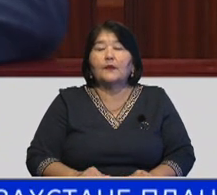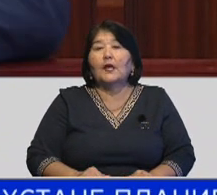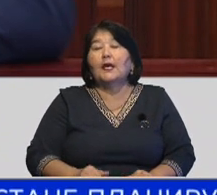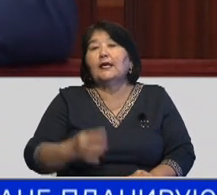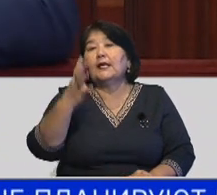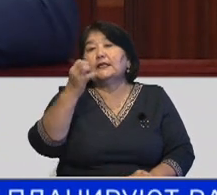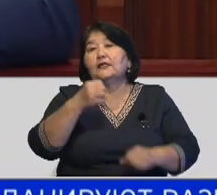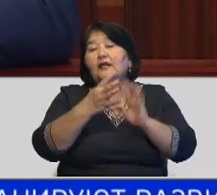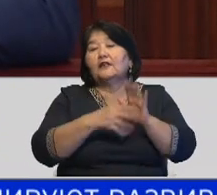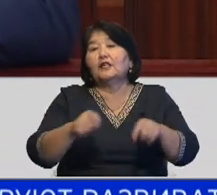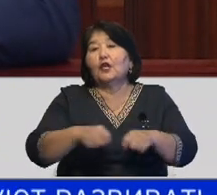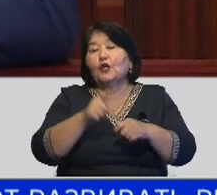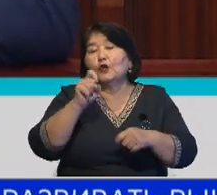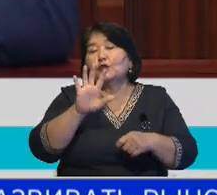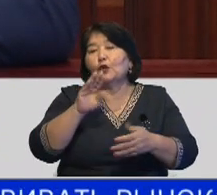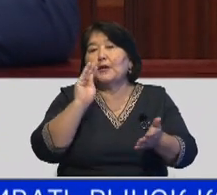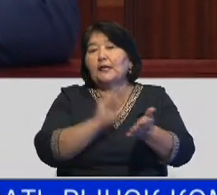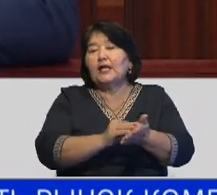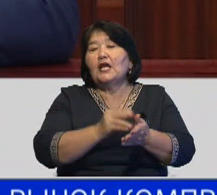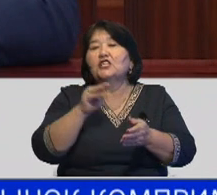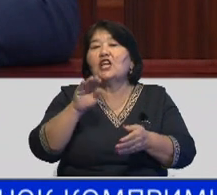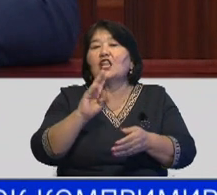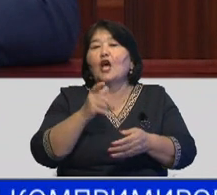Из 419 нарушений 105 зарегистрированы в